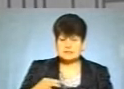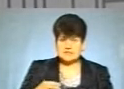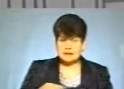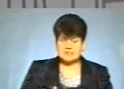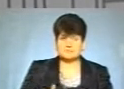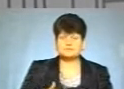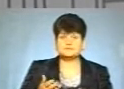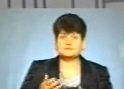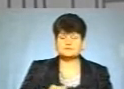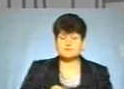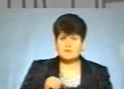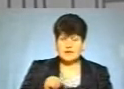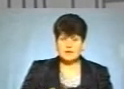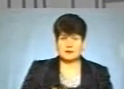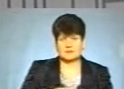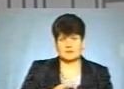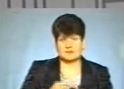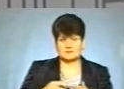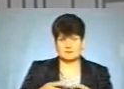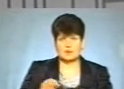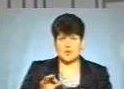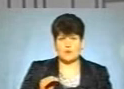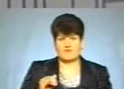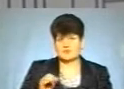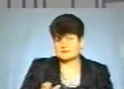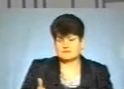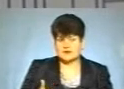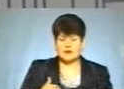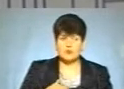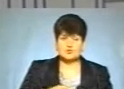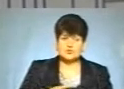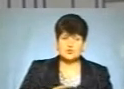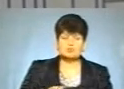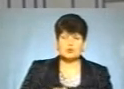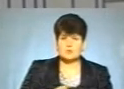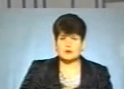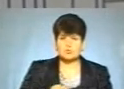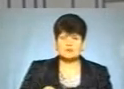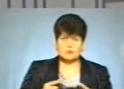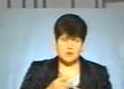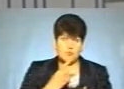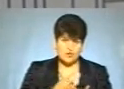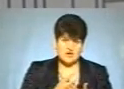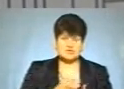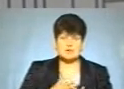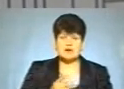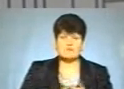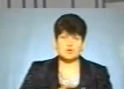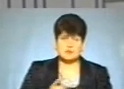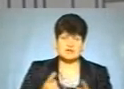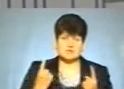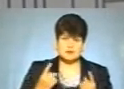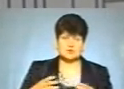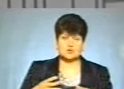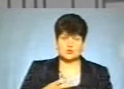неконституційного органу, крім перейменування її в офіс. Я все ж таки очікую, що група, яка була створена, покаже нам реформування і суттєве